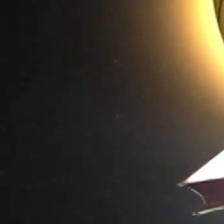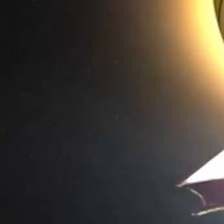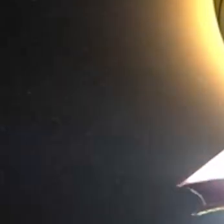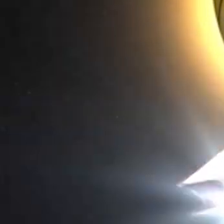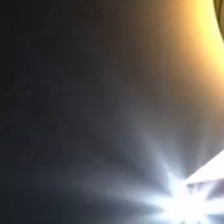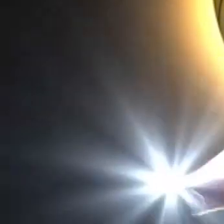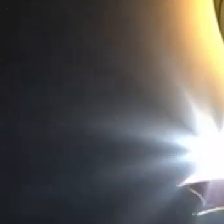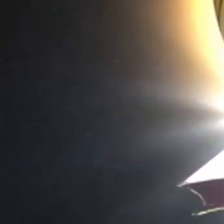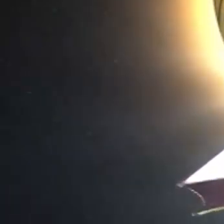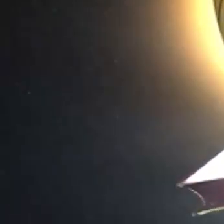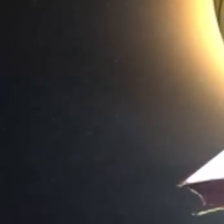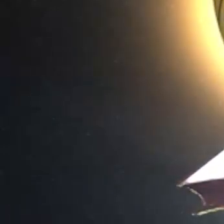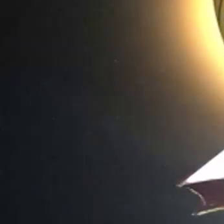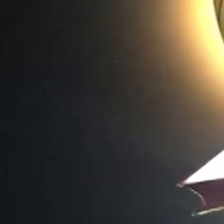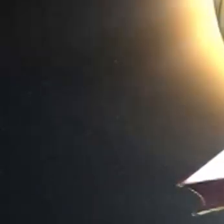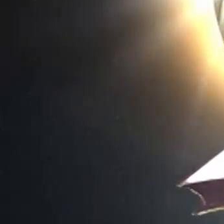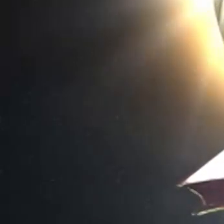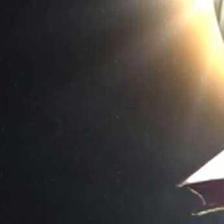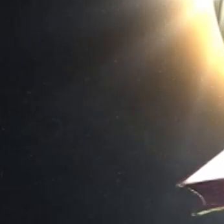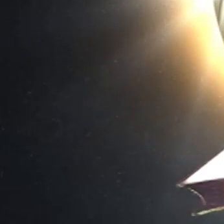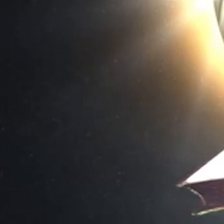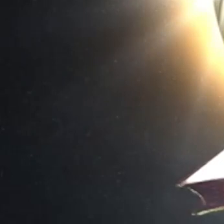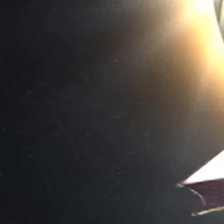ስጋ ኮነ